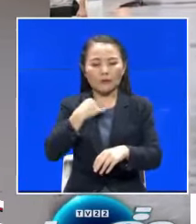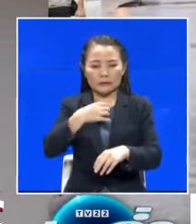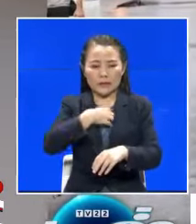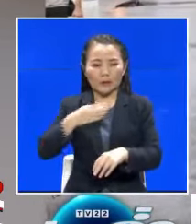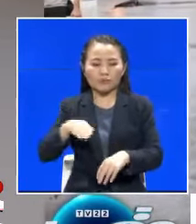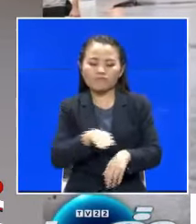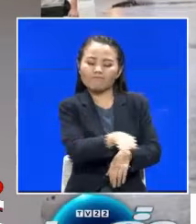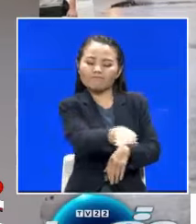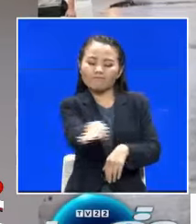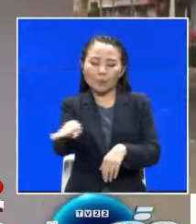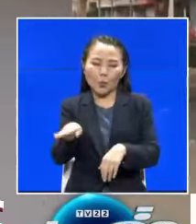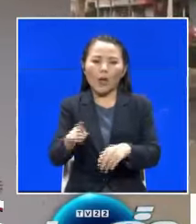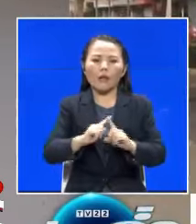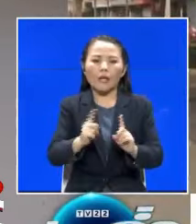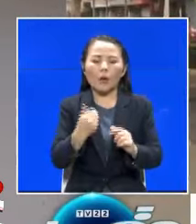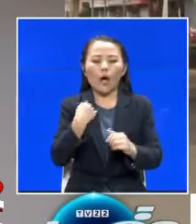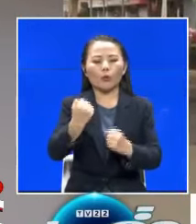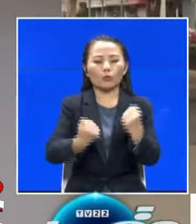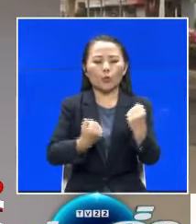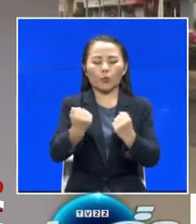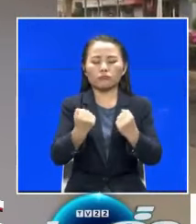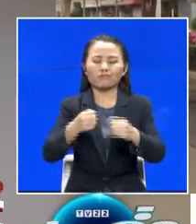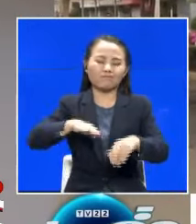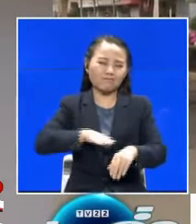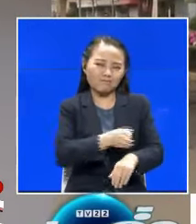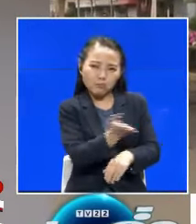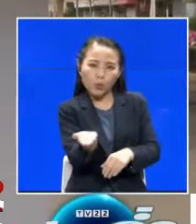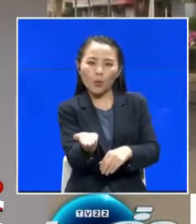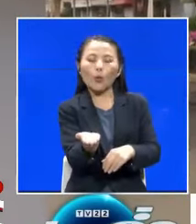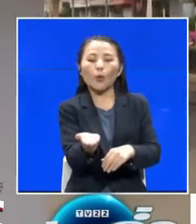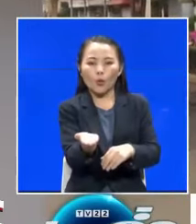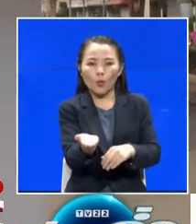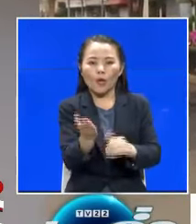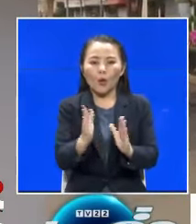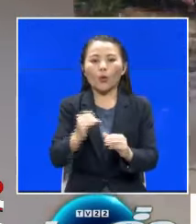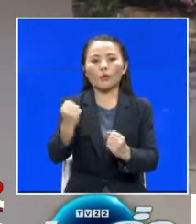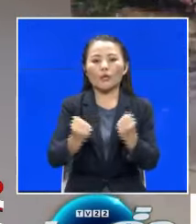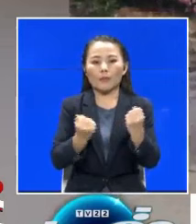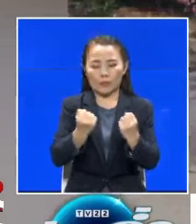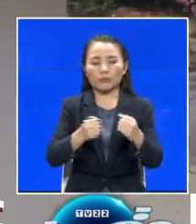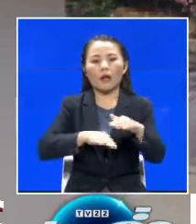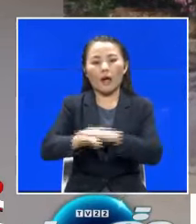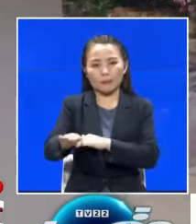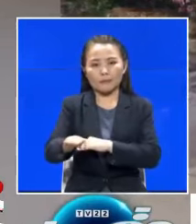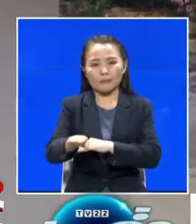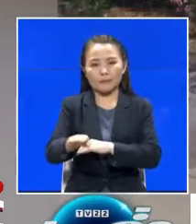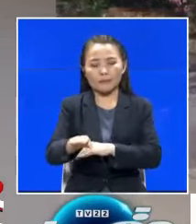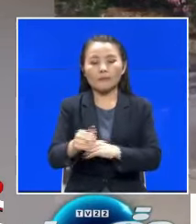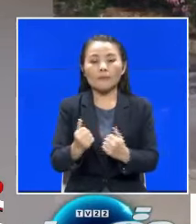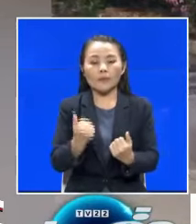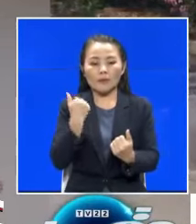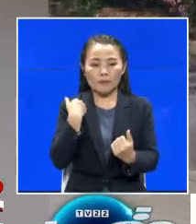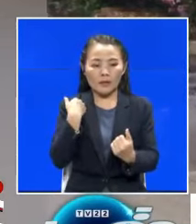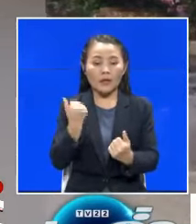เพื่อที่จะข้ามเกาะกลางถนนแต่รถค่ะเกิดเสียหลักพลิกคว่ำจากนั้นคนขับก็หลบหนีไปนะคะเหตุการณ์